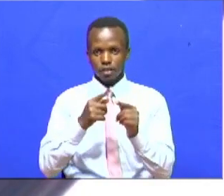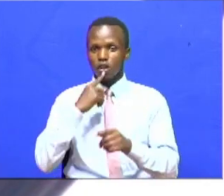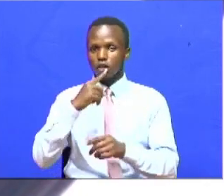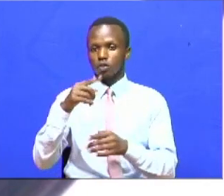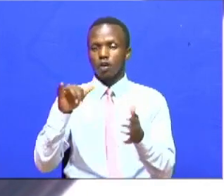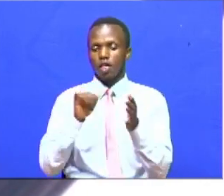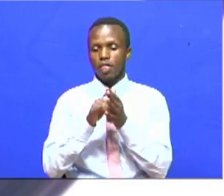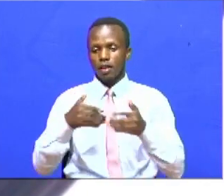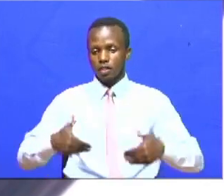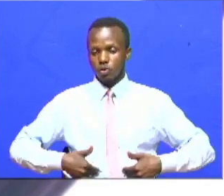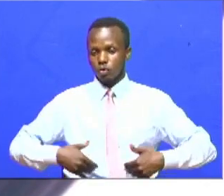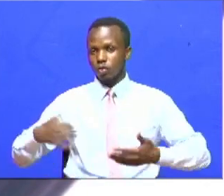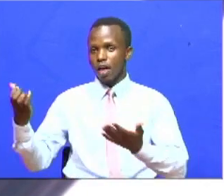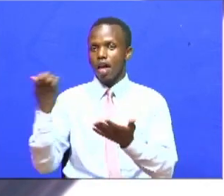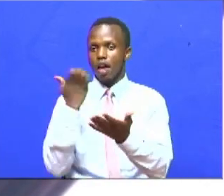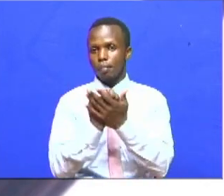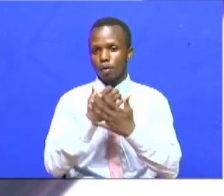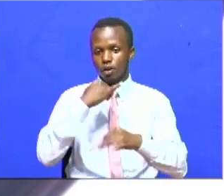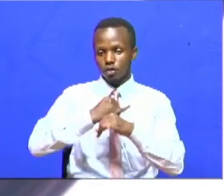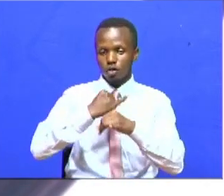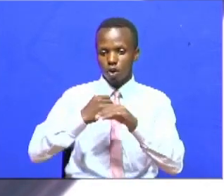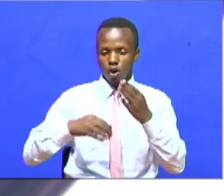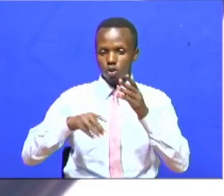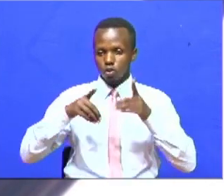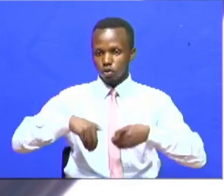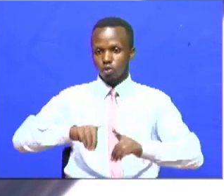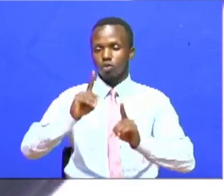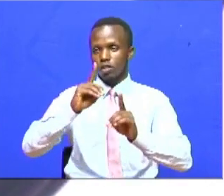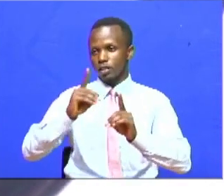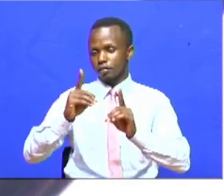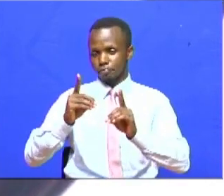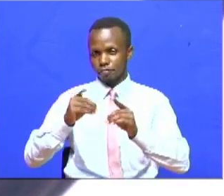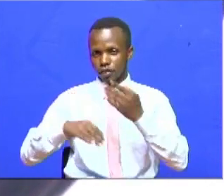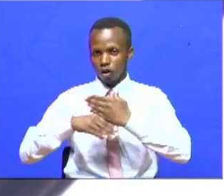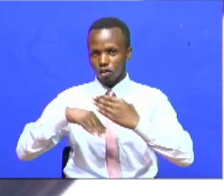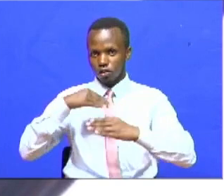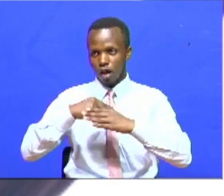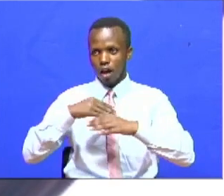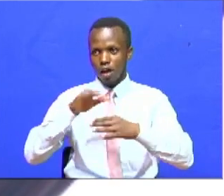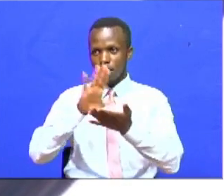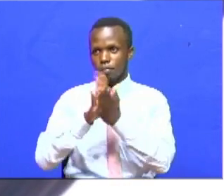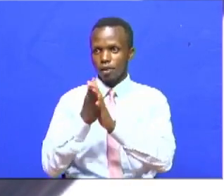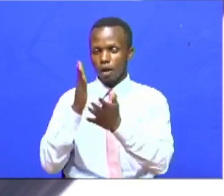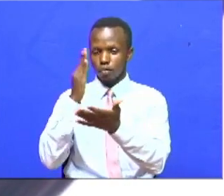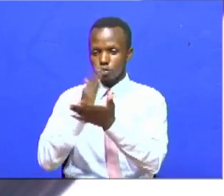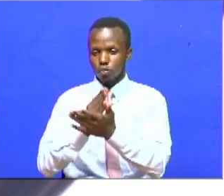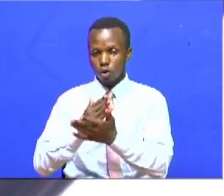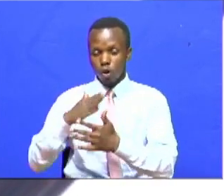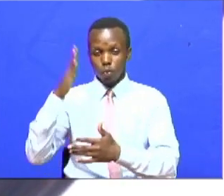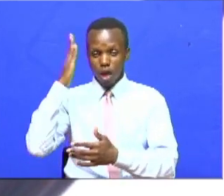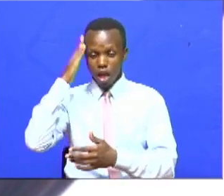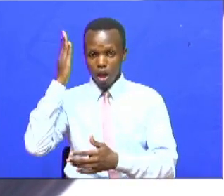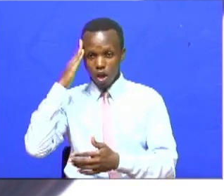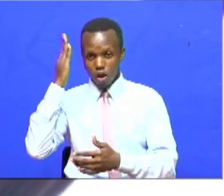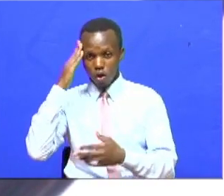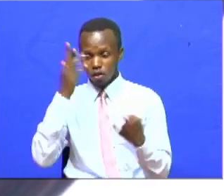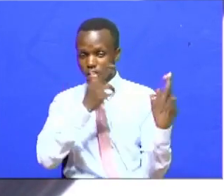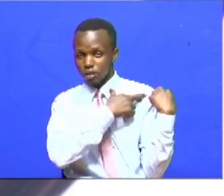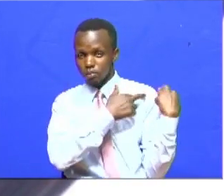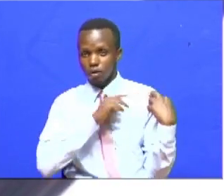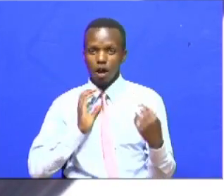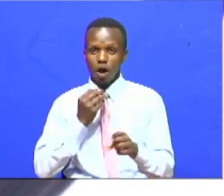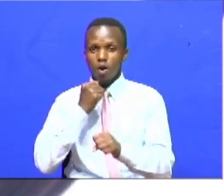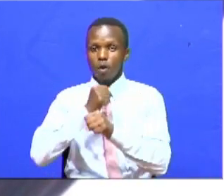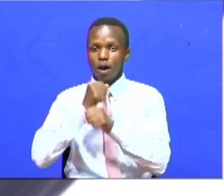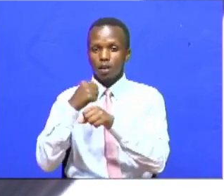wetu waandikwe kazi during the construction period will now be a reality. We know it is our obligation to work together to develop